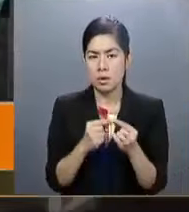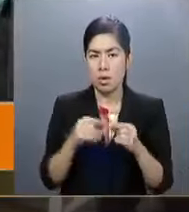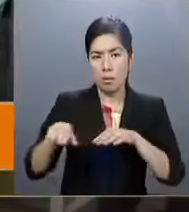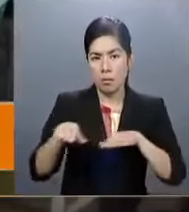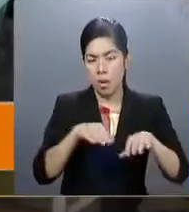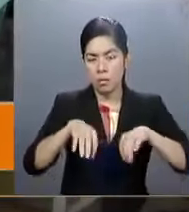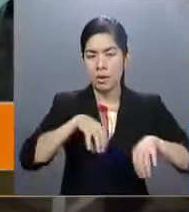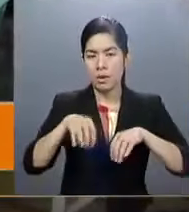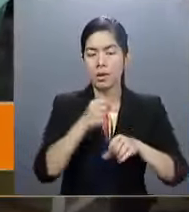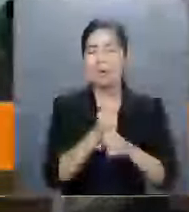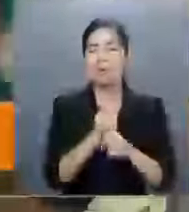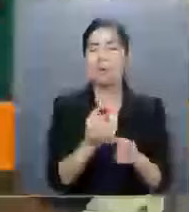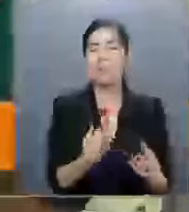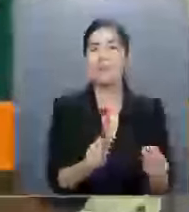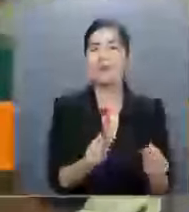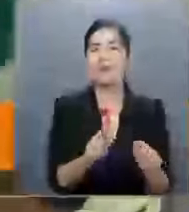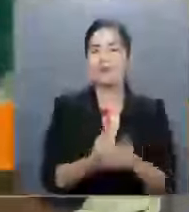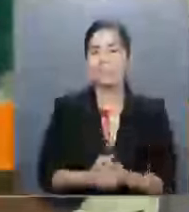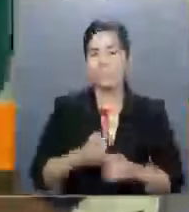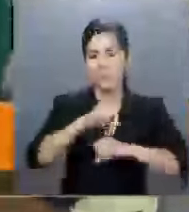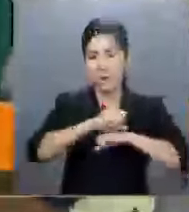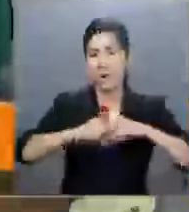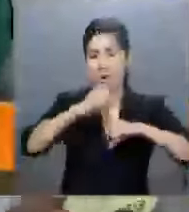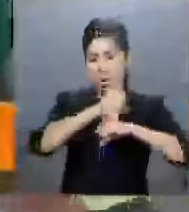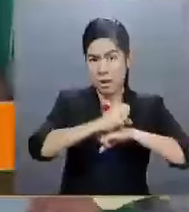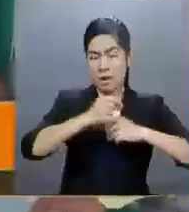ที่ส่วนการก่อสร้างโรงงานก็เริ่มจัดเว